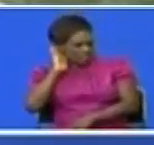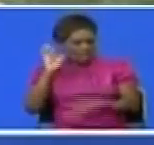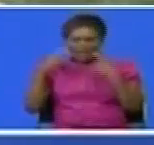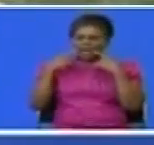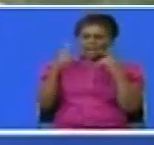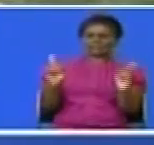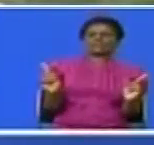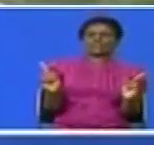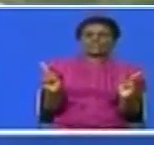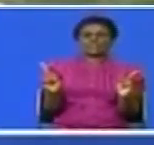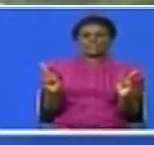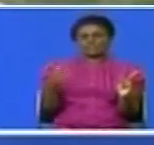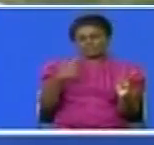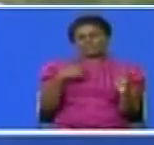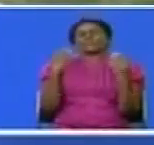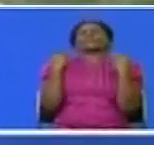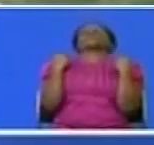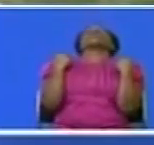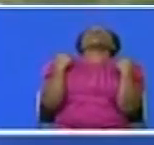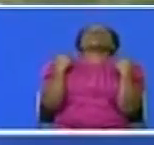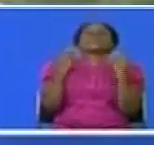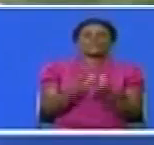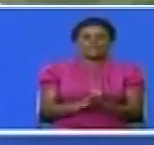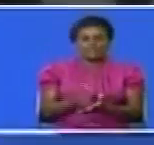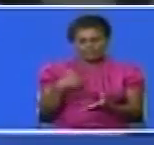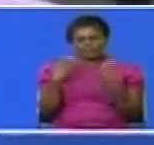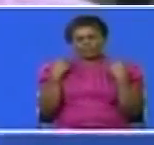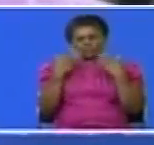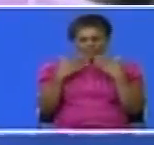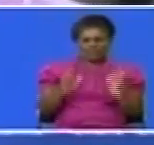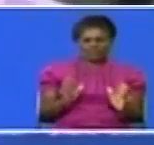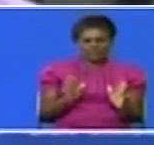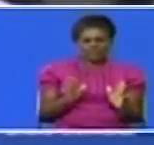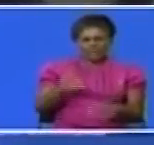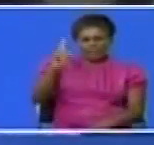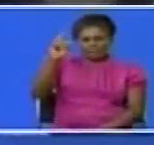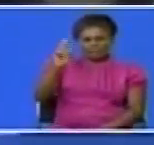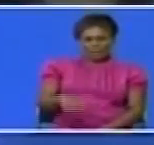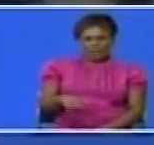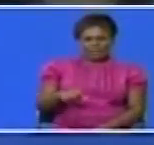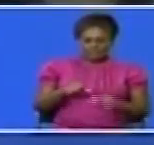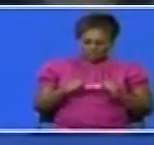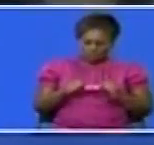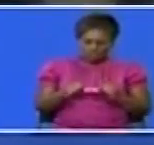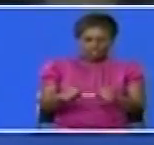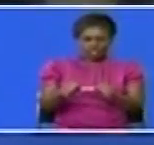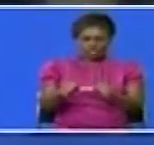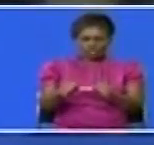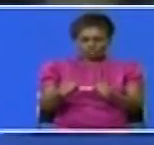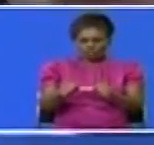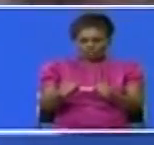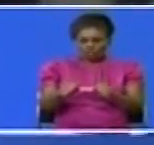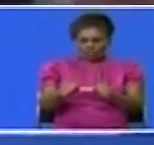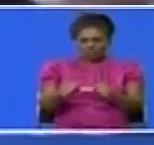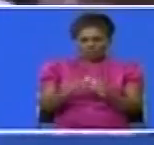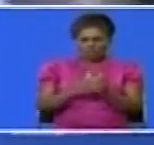matokeo. Ndio nilipata usingizi nikalala. We must stick as a community behind the leader